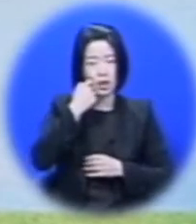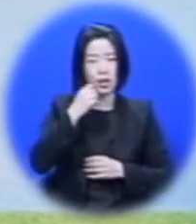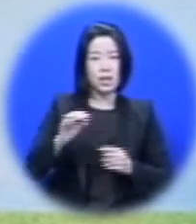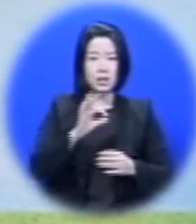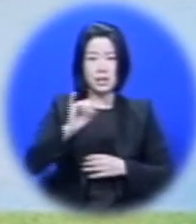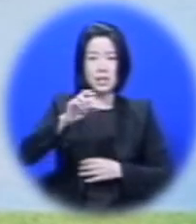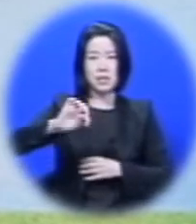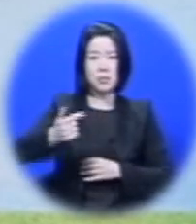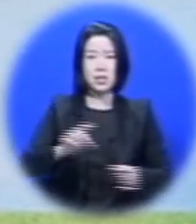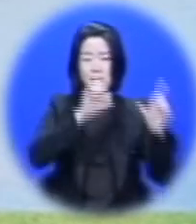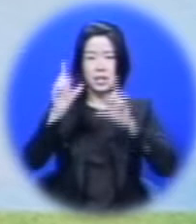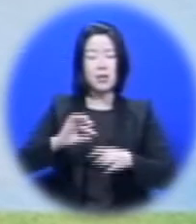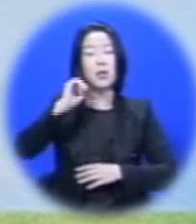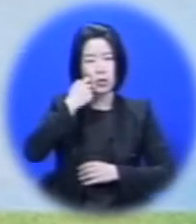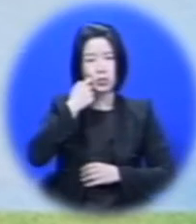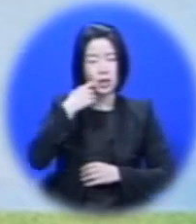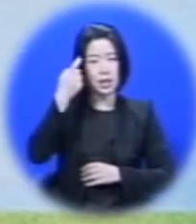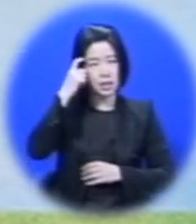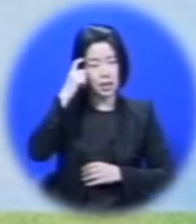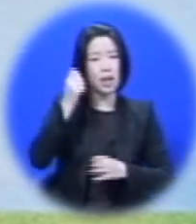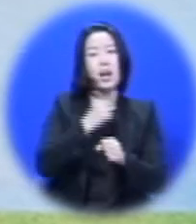삶이구나. 그런 생각을 하면서도